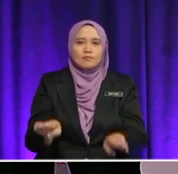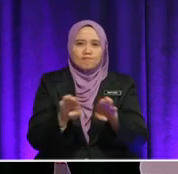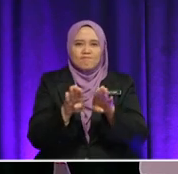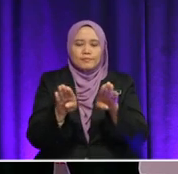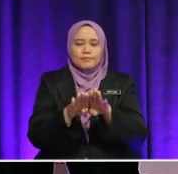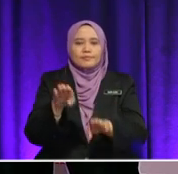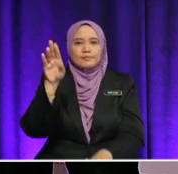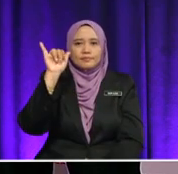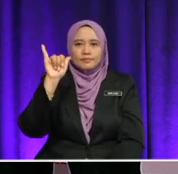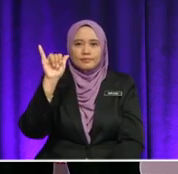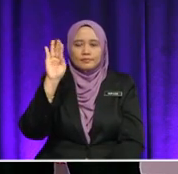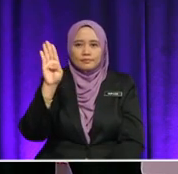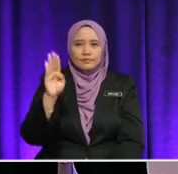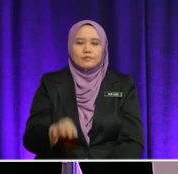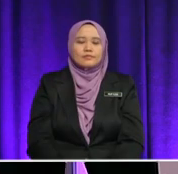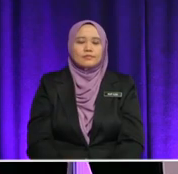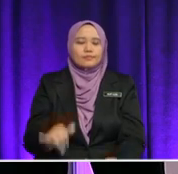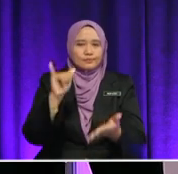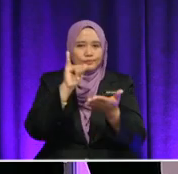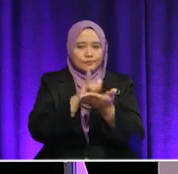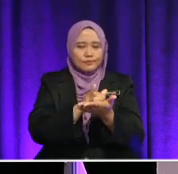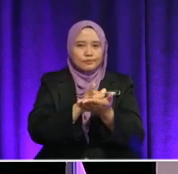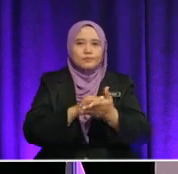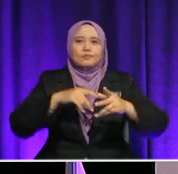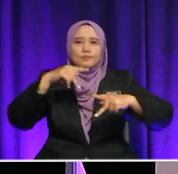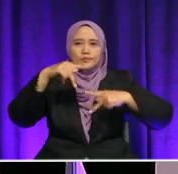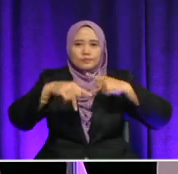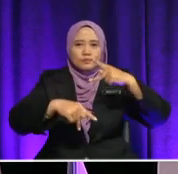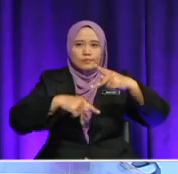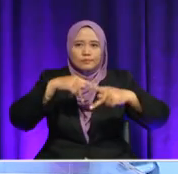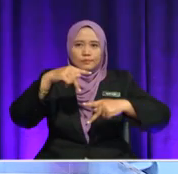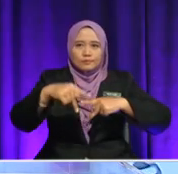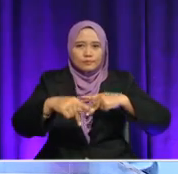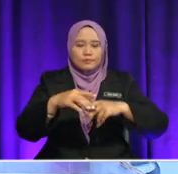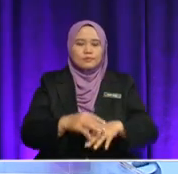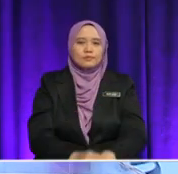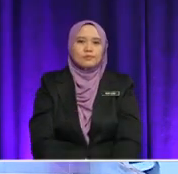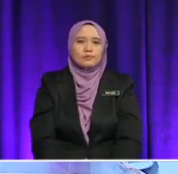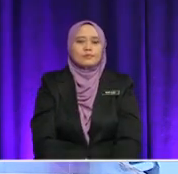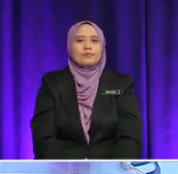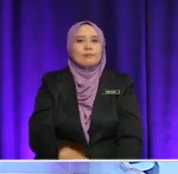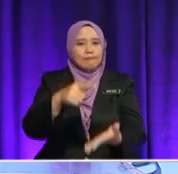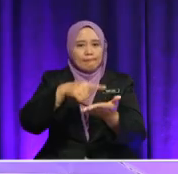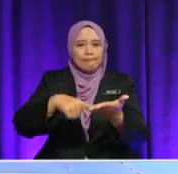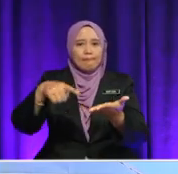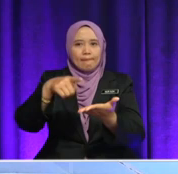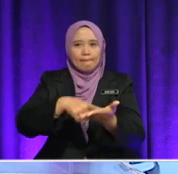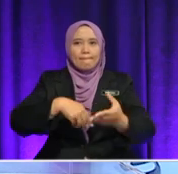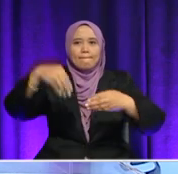tajuk kita pada ini yaitu proses peliharanya proses pilihan Raya umum yang pertama betul